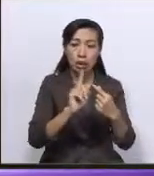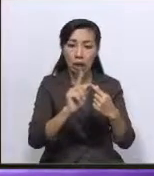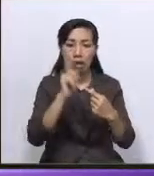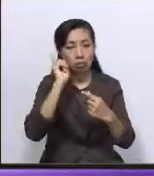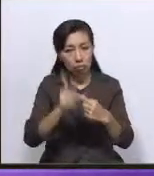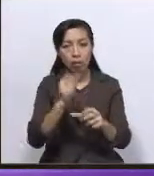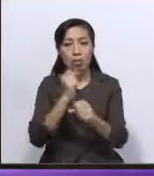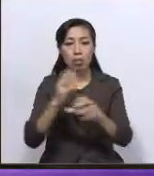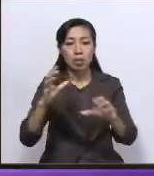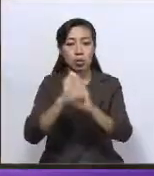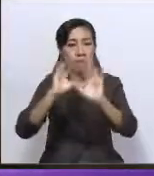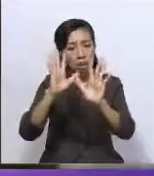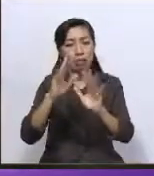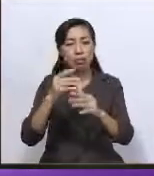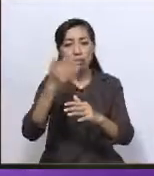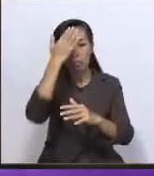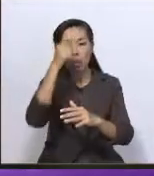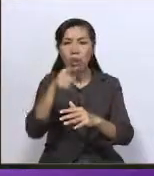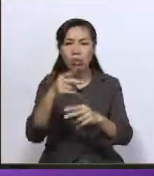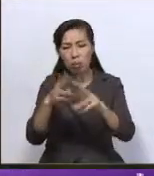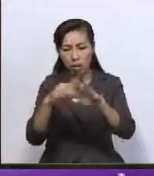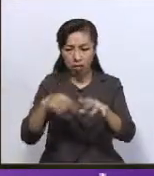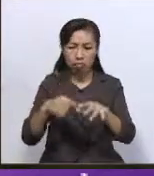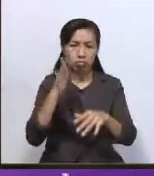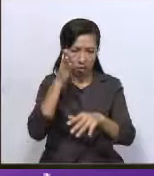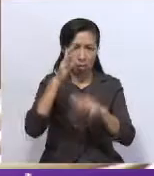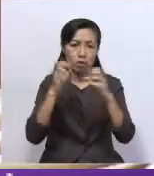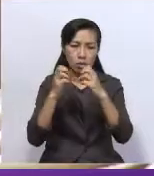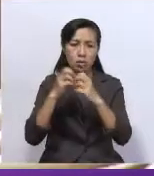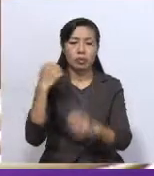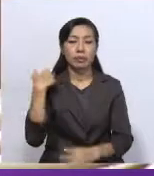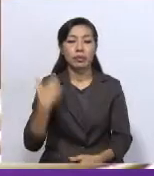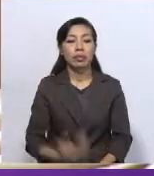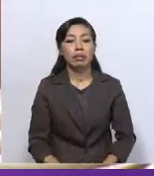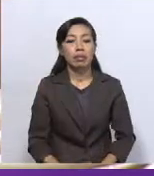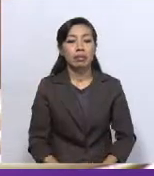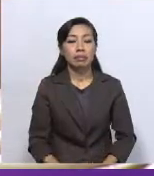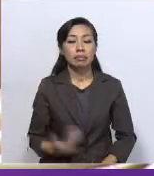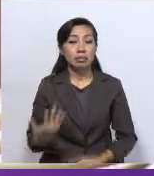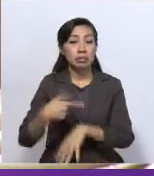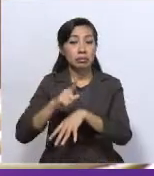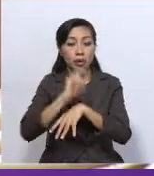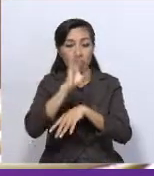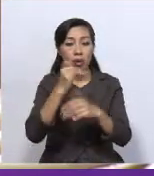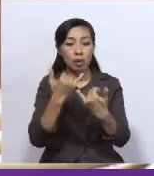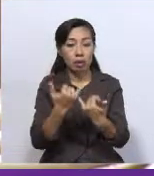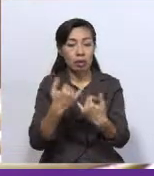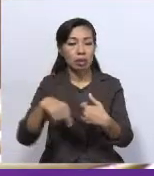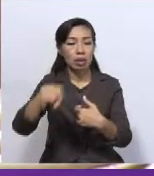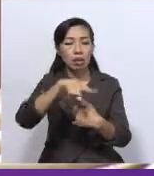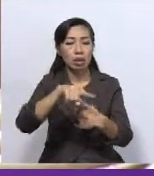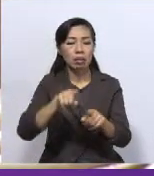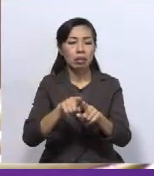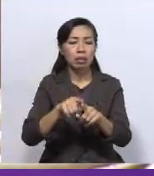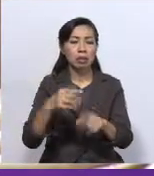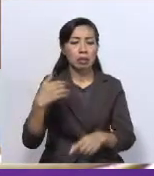ได้ไม่งั้นมันก็จะเกิดความวุ่นวายขึ้น ที่ในช่วงบ่ายนี้ก็คือการทำราคาพักแล้วก็มีทาง